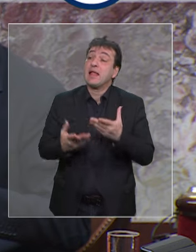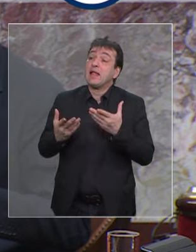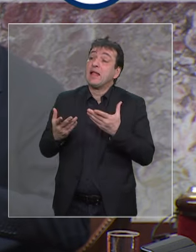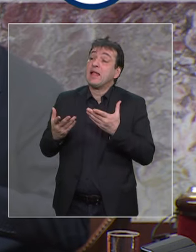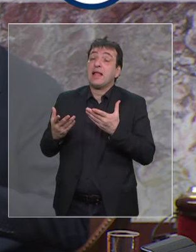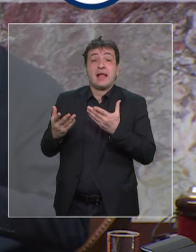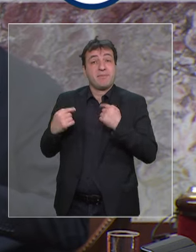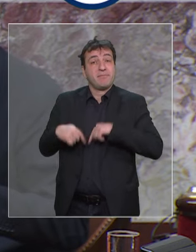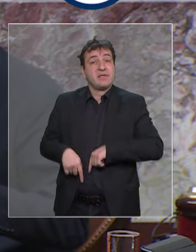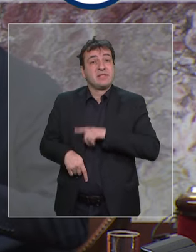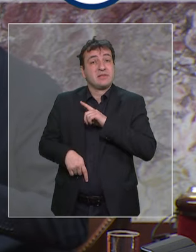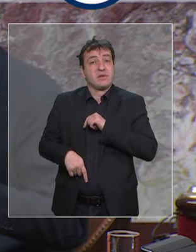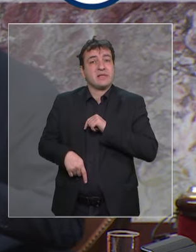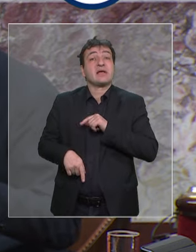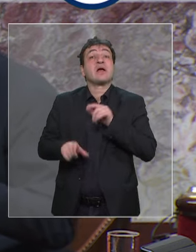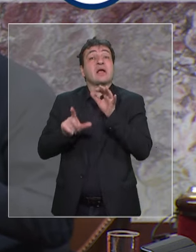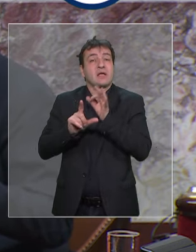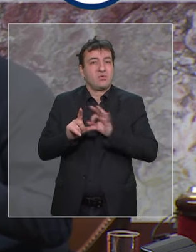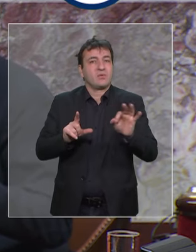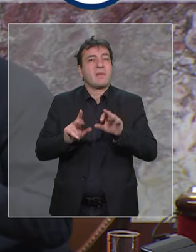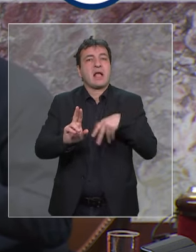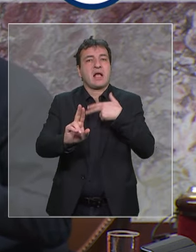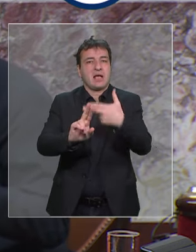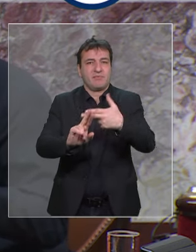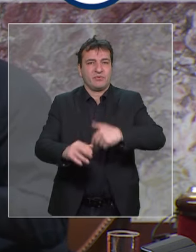monsieur Gérald Darmanin, ministre de l'Intérieur et des Outre-mer.